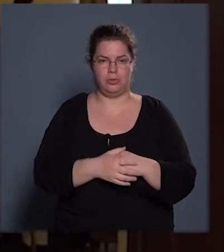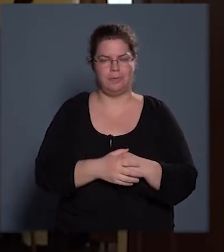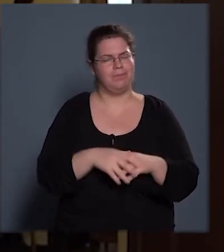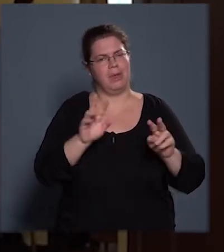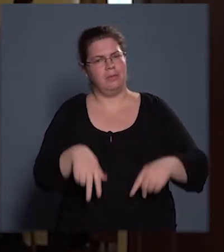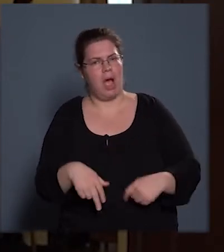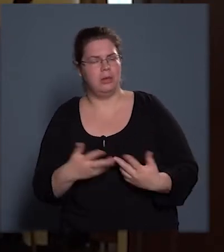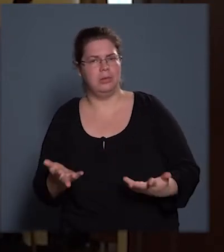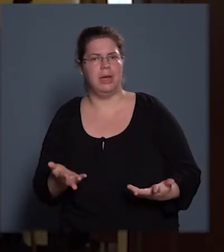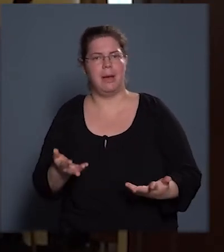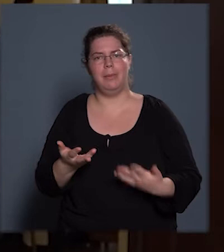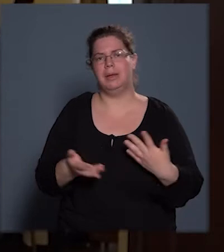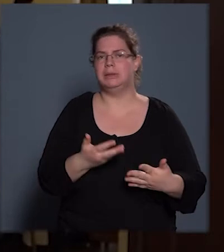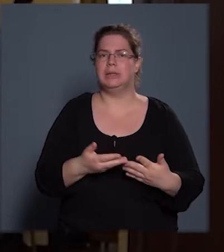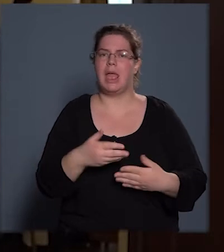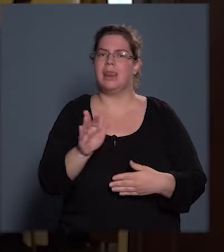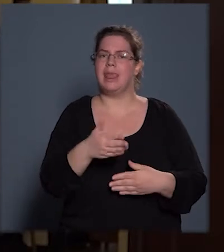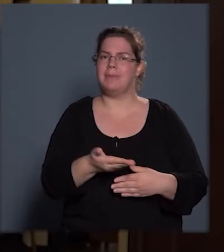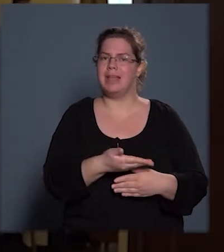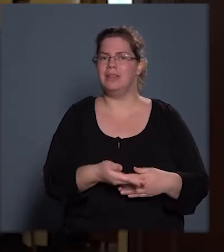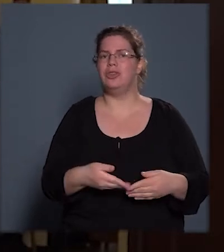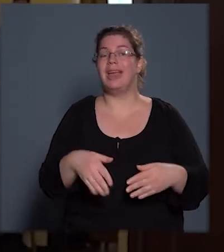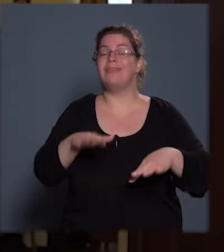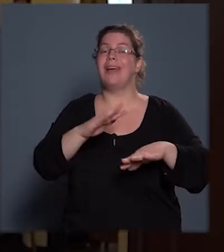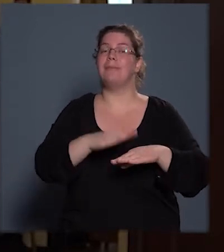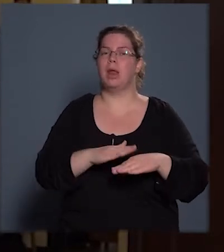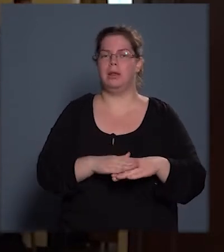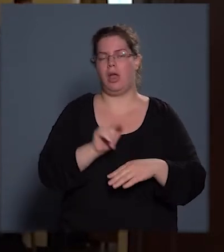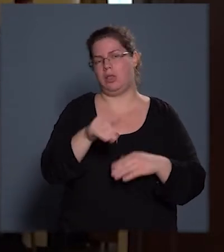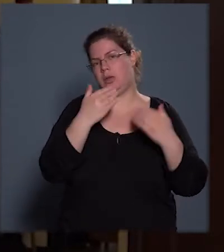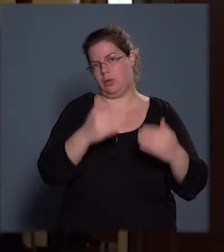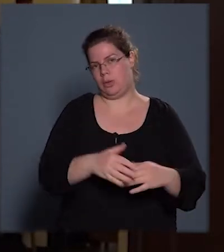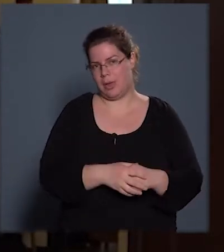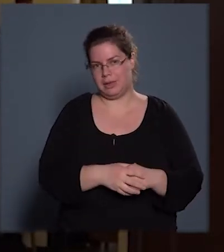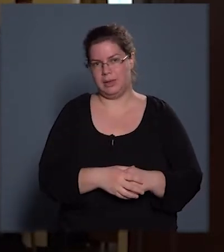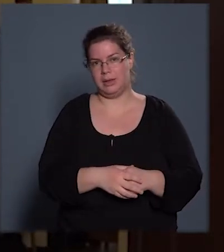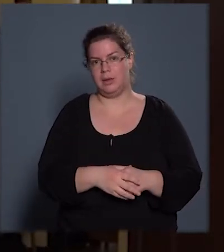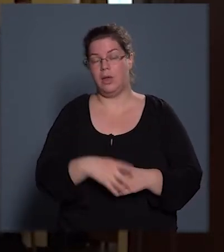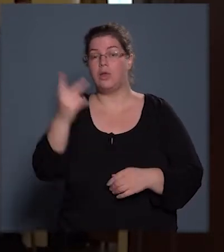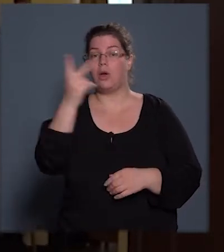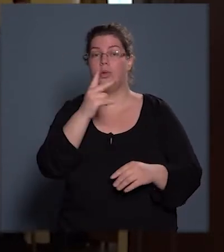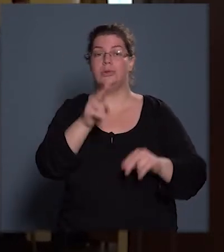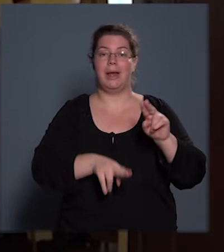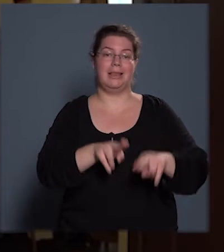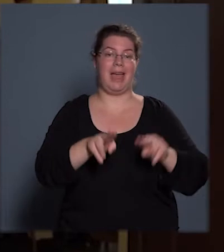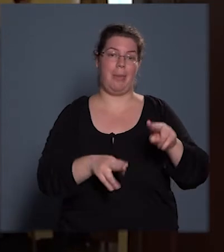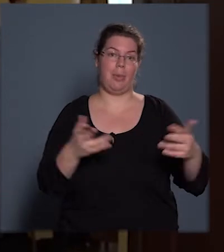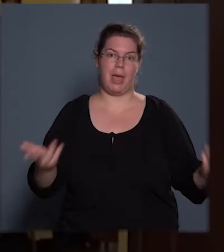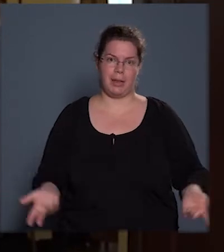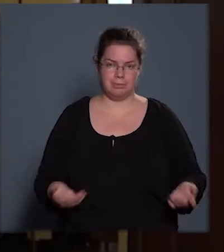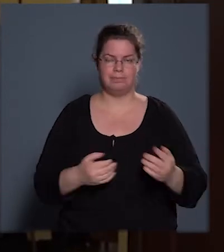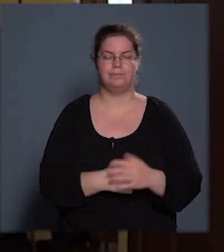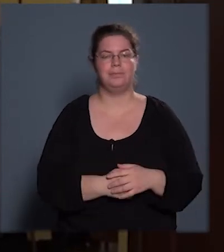Tulajdonképpen a nemzetiségek fennmaradásukat annak köszönhetik, ha kultúrájukat ápolják. Hát